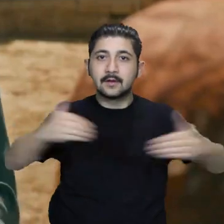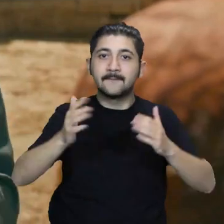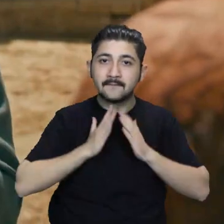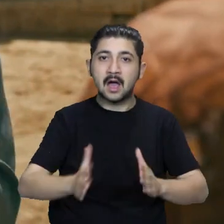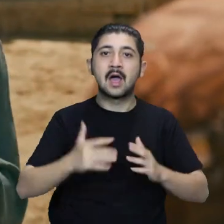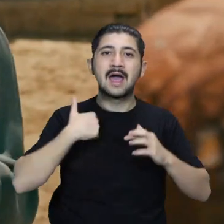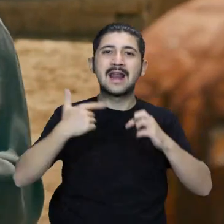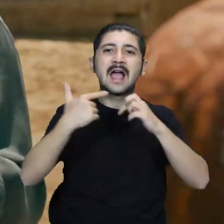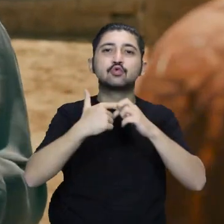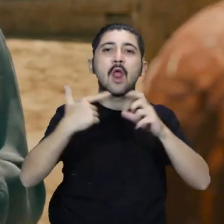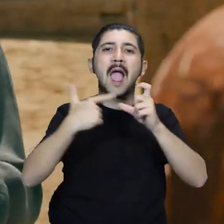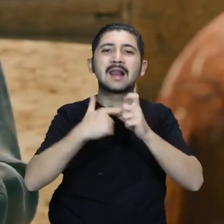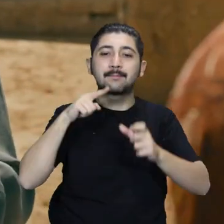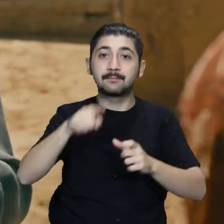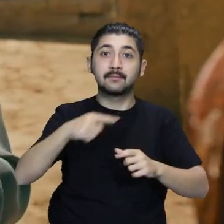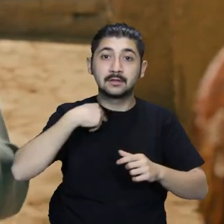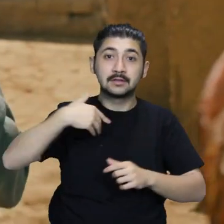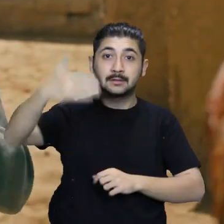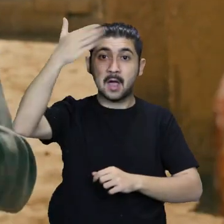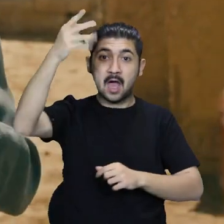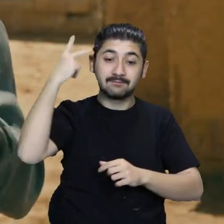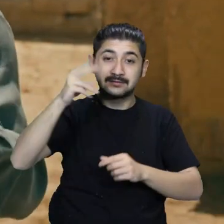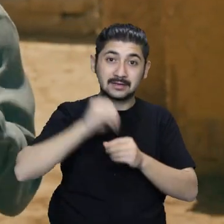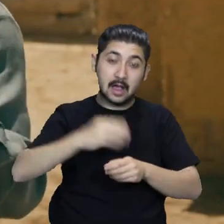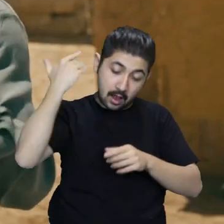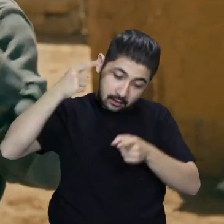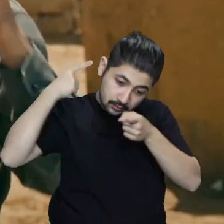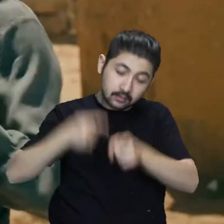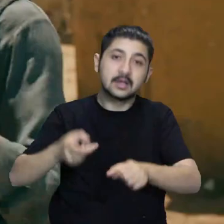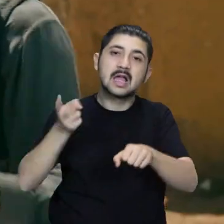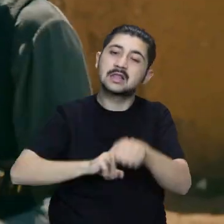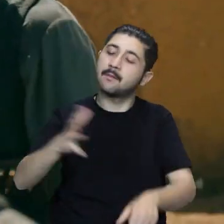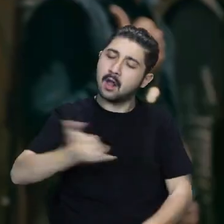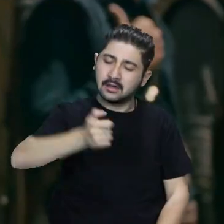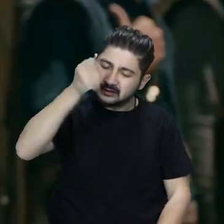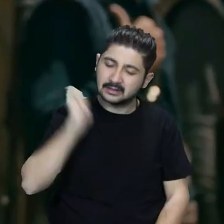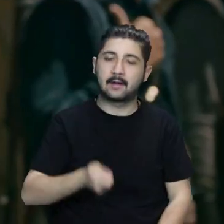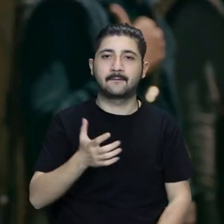Resul-i Ekrem'in tevhid sancağı ardımızdan gelip intikamımızı alacaktır.